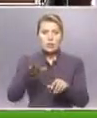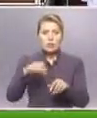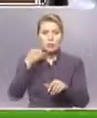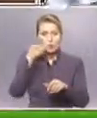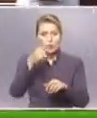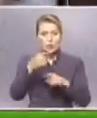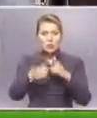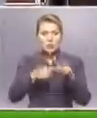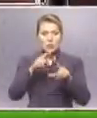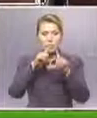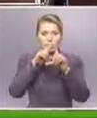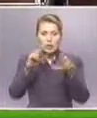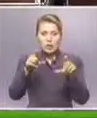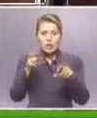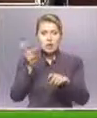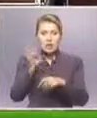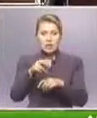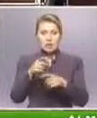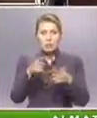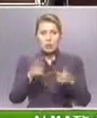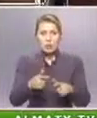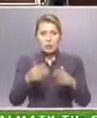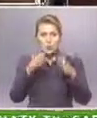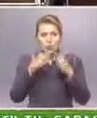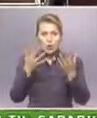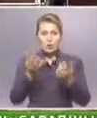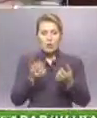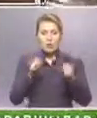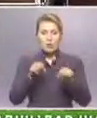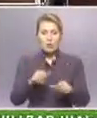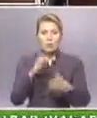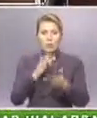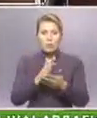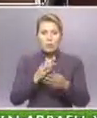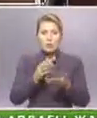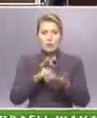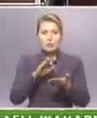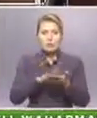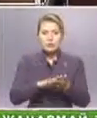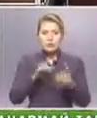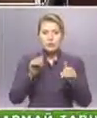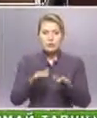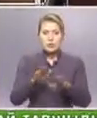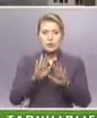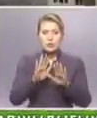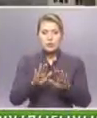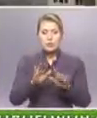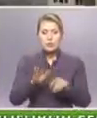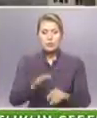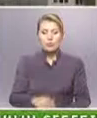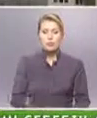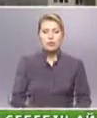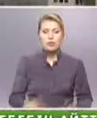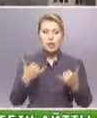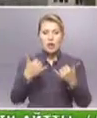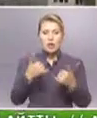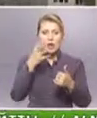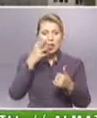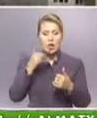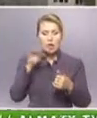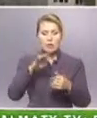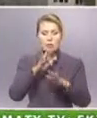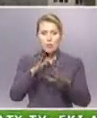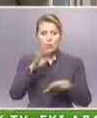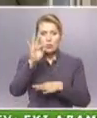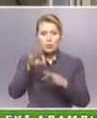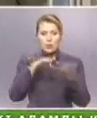сіздер арқылы департаментке келсем, расымен үй алуға құқығым бар екен. Тек тіркеуімді шешсем болғаны. Тек биылдың өзінде Алматыдағы балалар